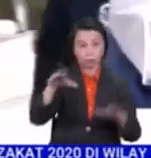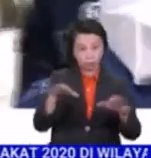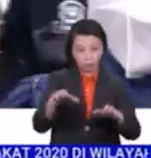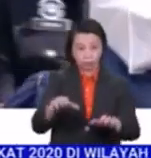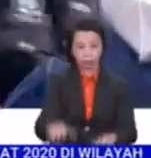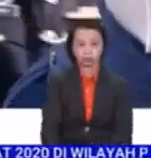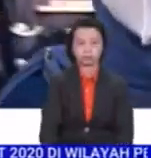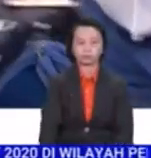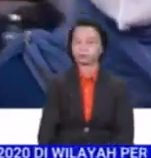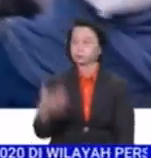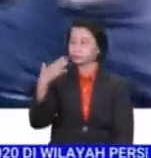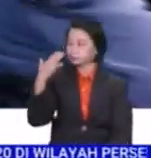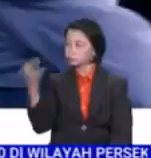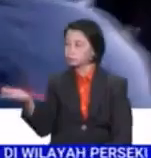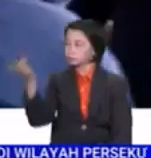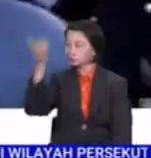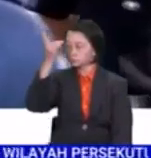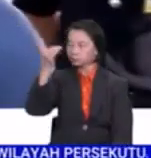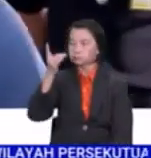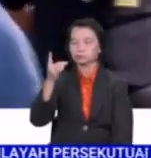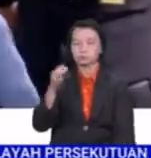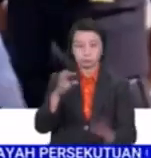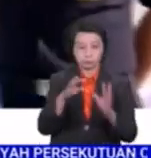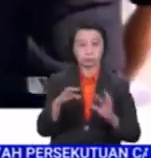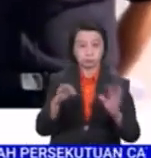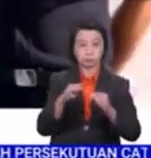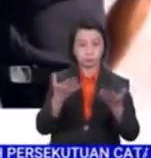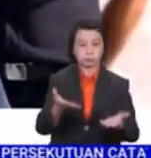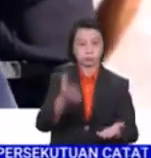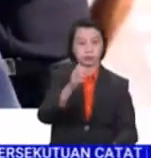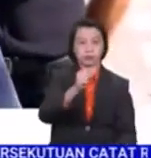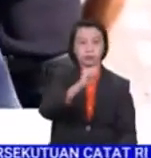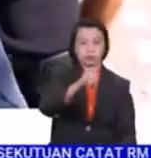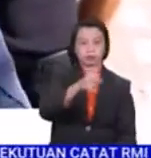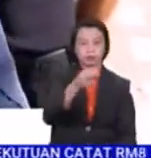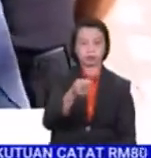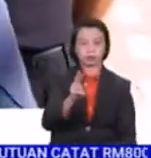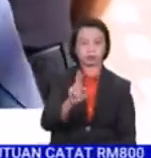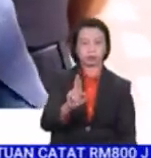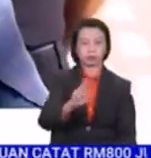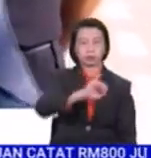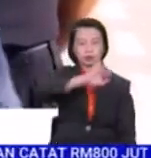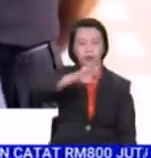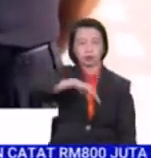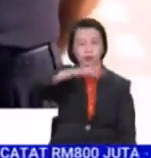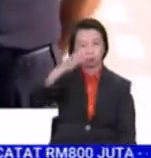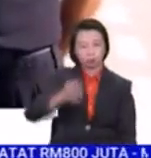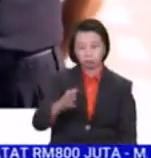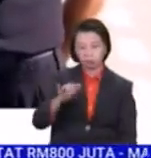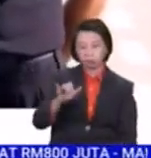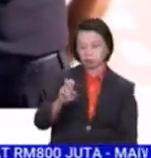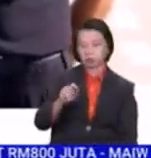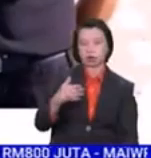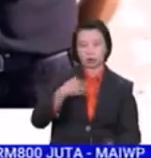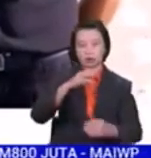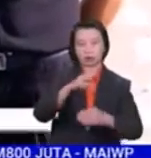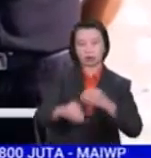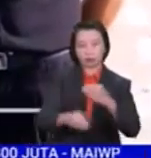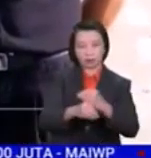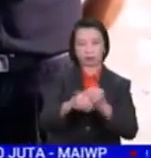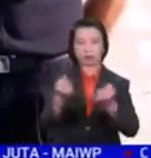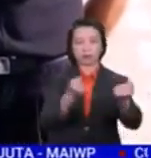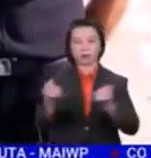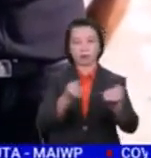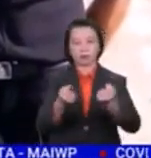yaitu yang dapat kami tempatkan di ejc Young ini nampaknya ada pertambahan sehingga petani dan dijauhkan